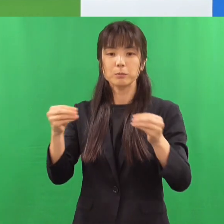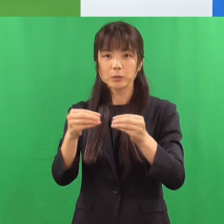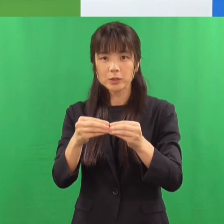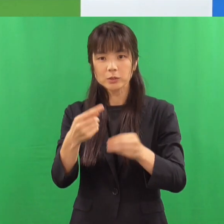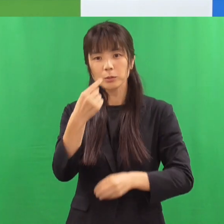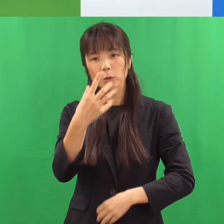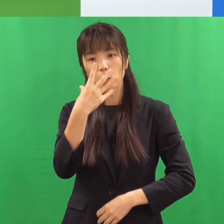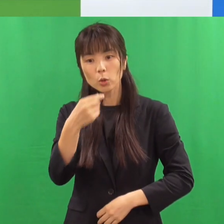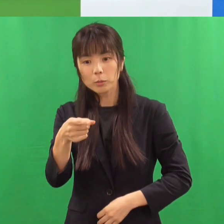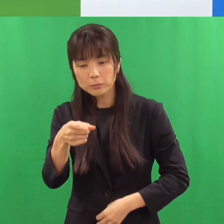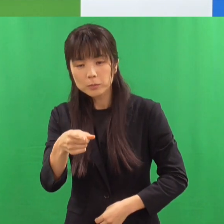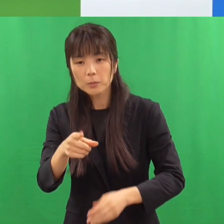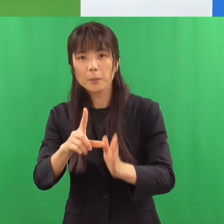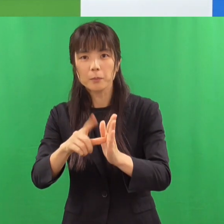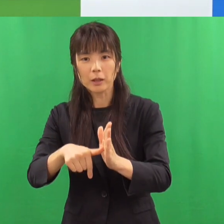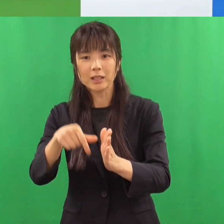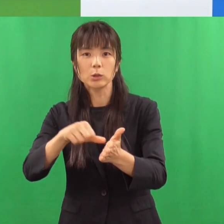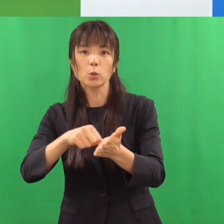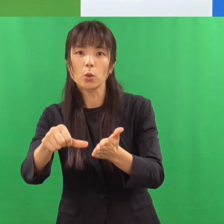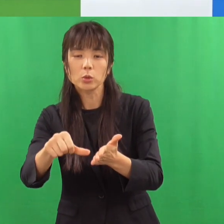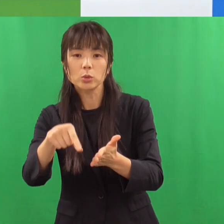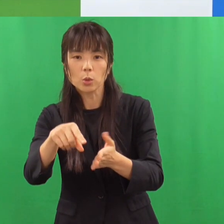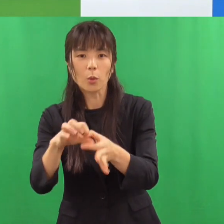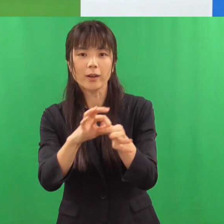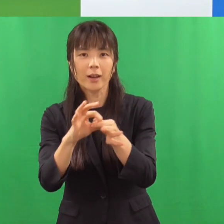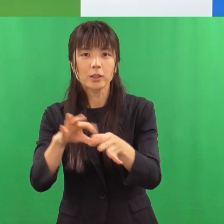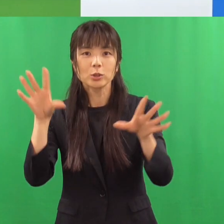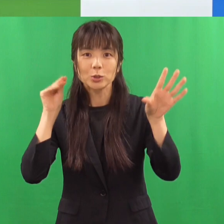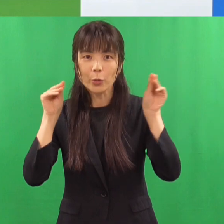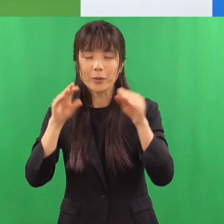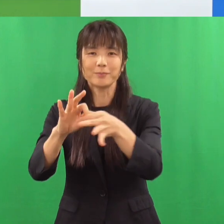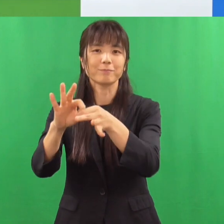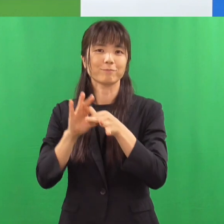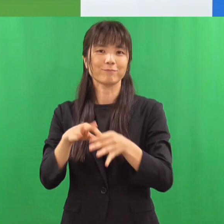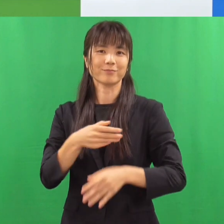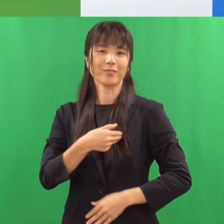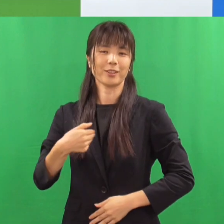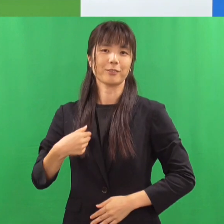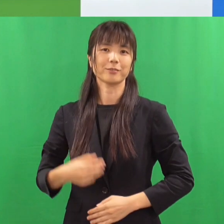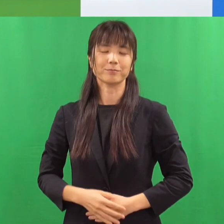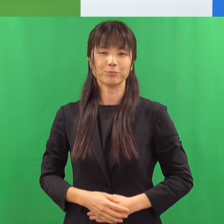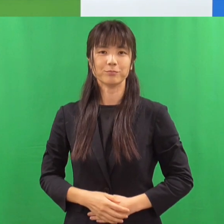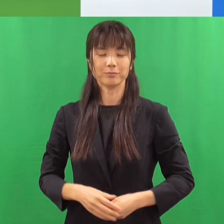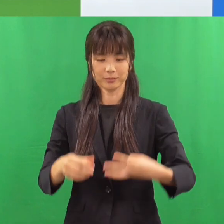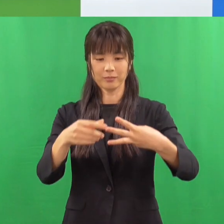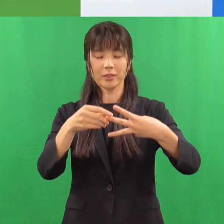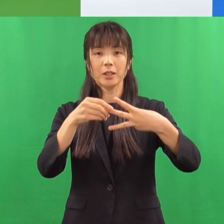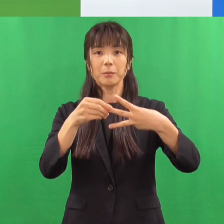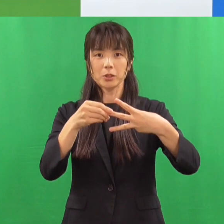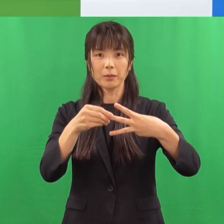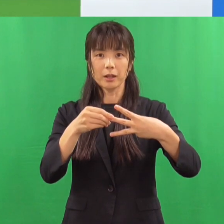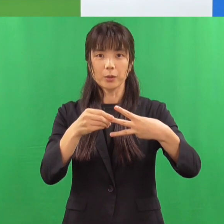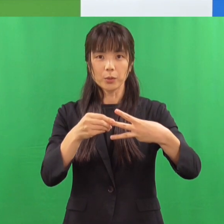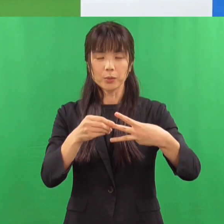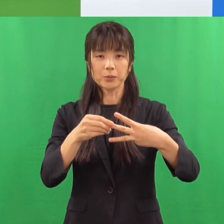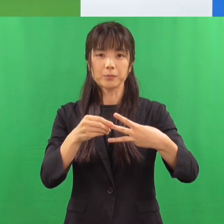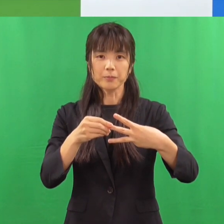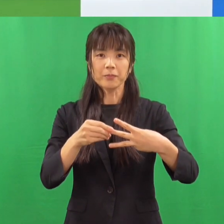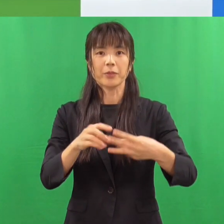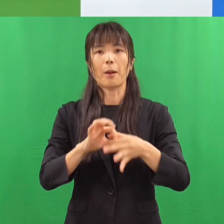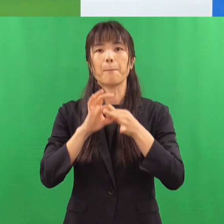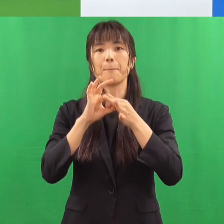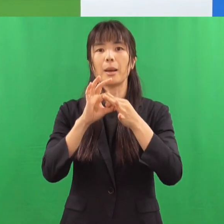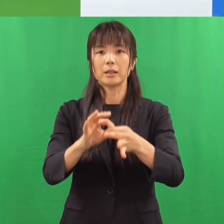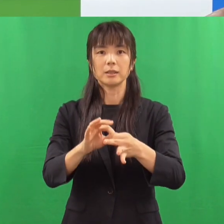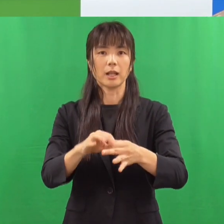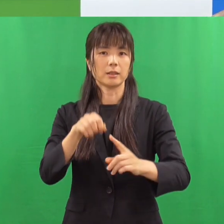。2つ目は県からの重要なお知らせなどを対象となる方にプッシュ型でお届けするメ